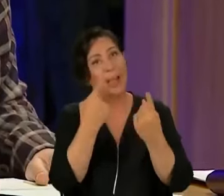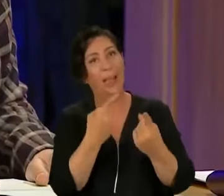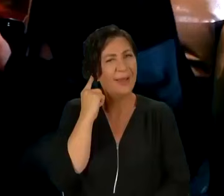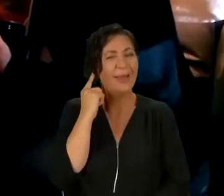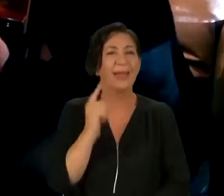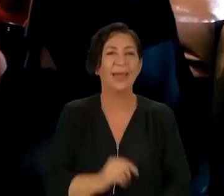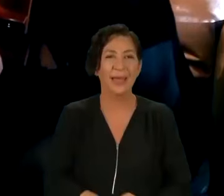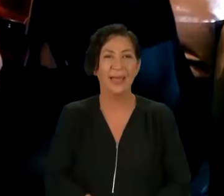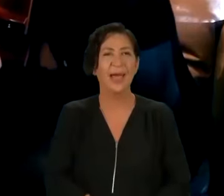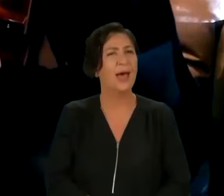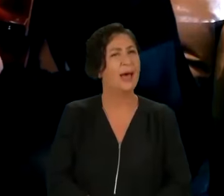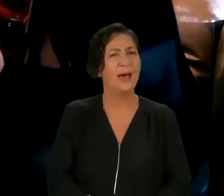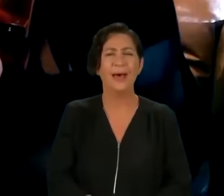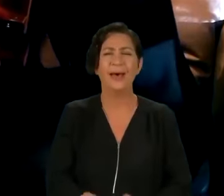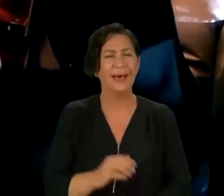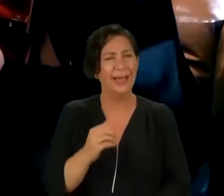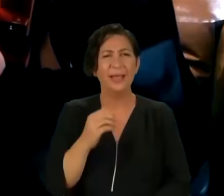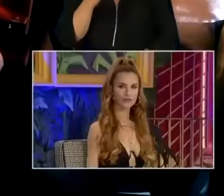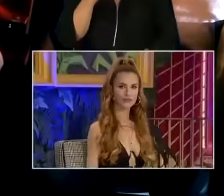bakalım.